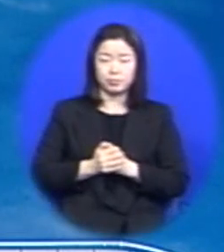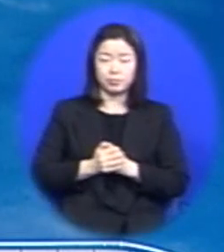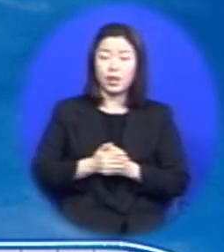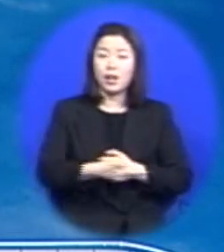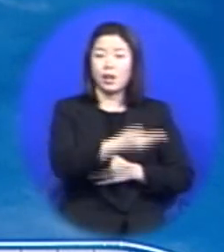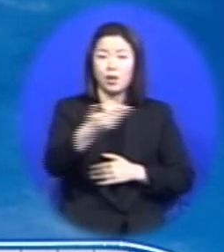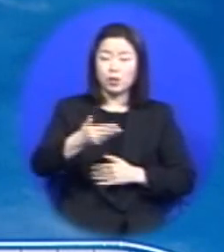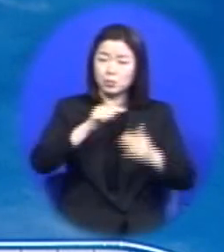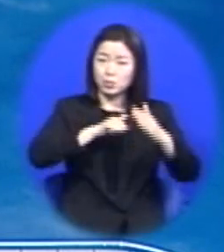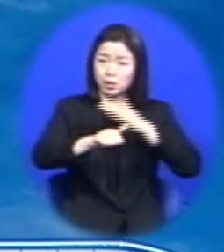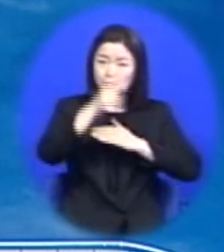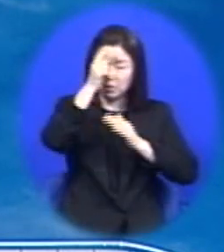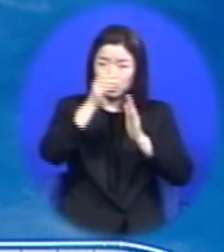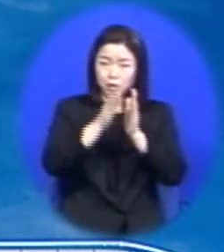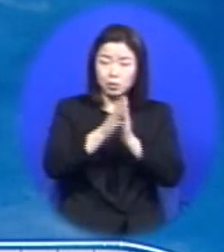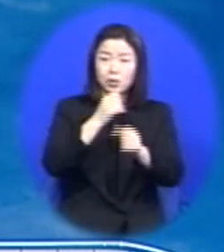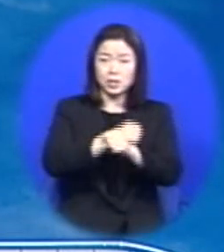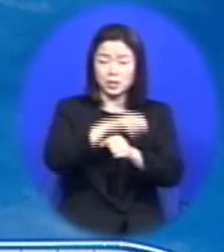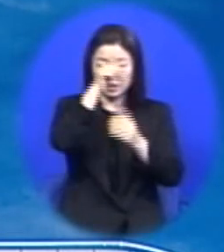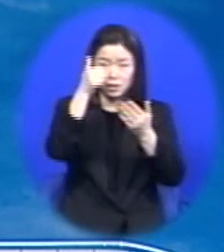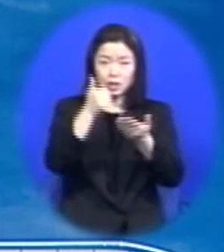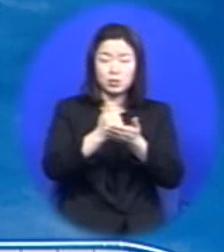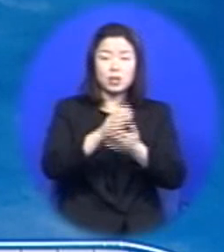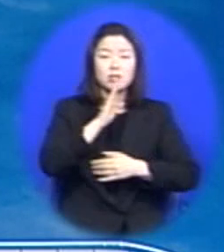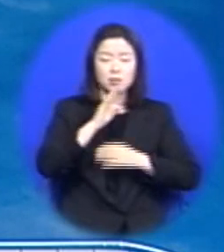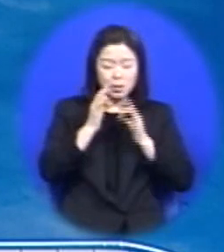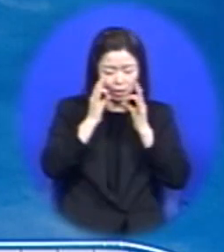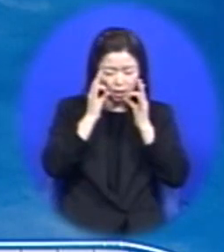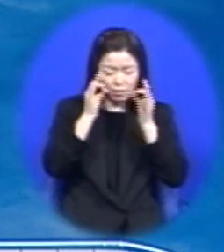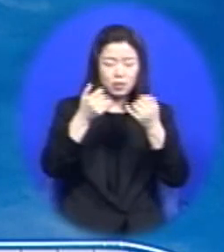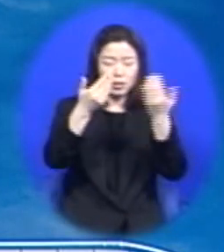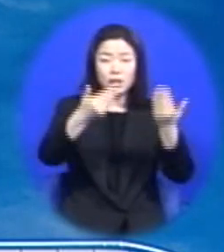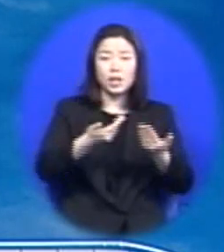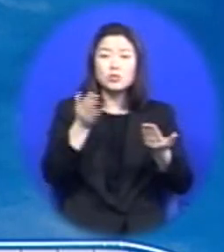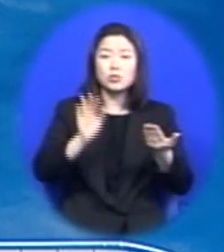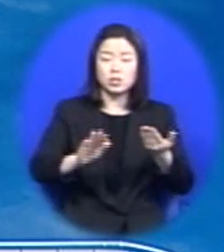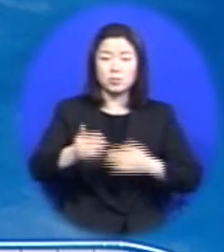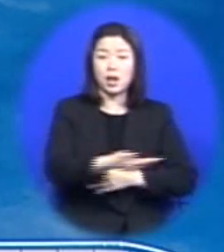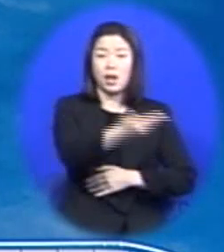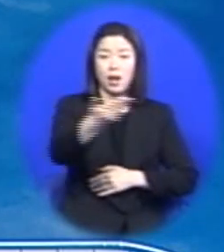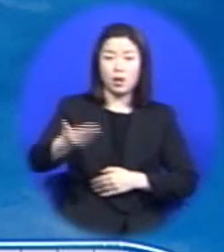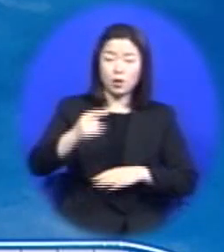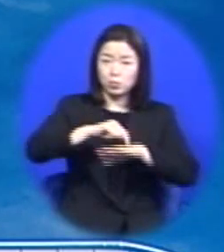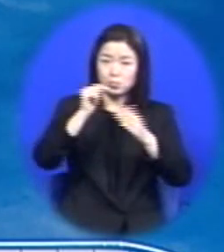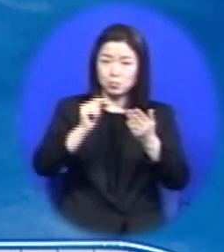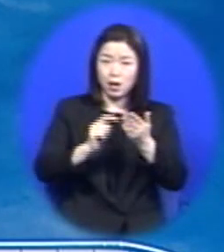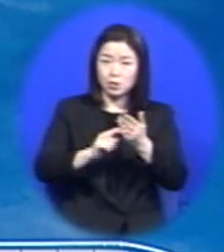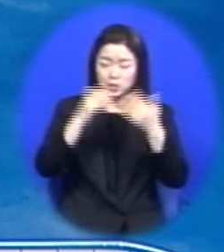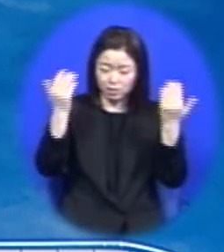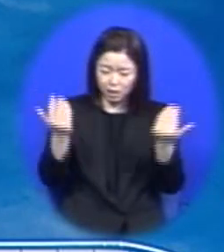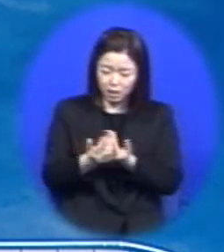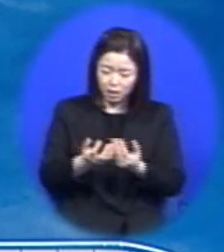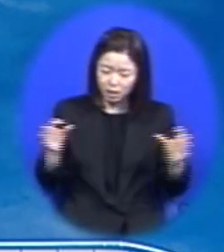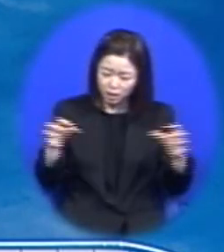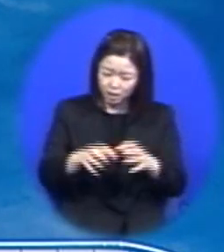여러분 대표기도 하시는 장로님이 기도를 정말 간절하게 해주셨지만 여러분의 마음을 다 어떻게